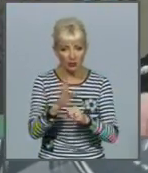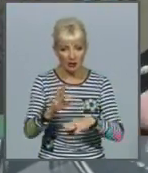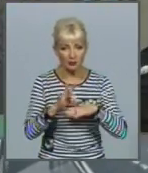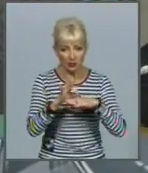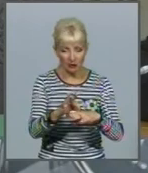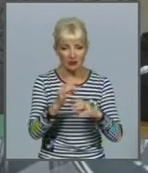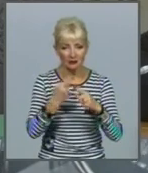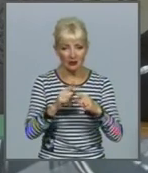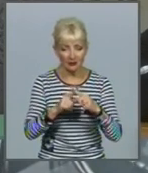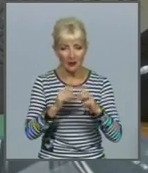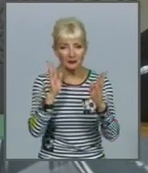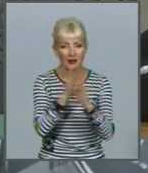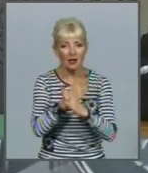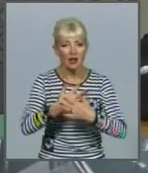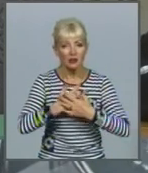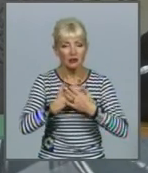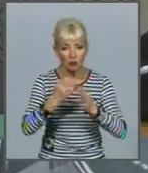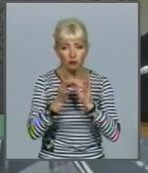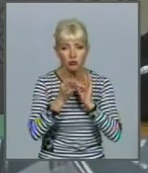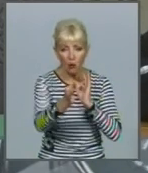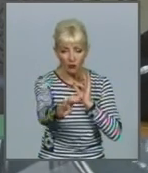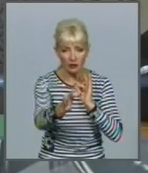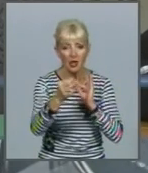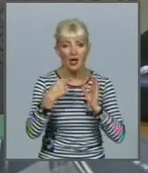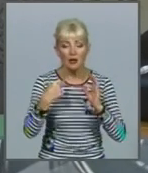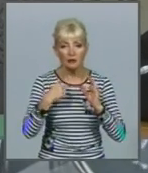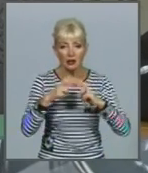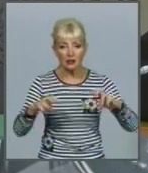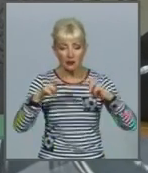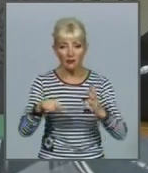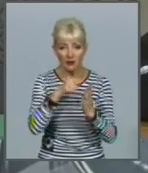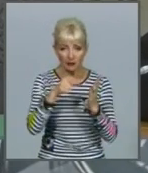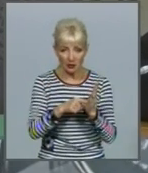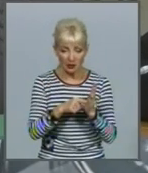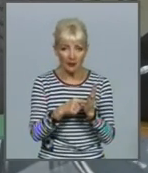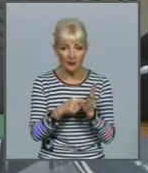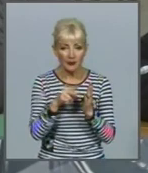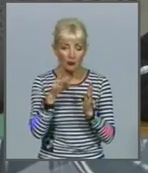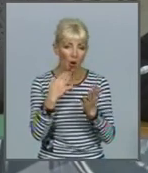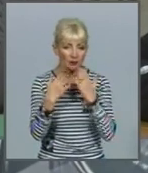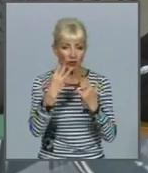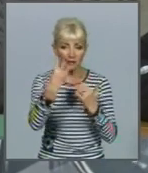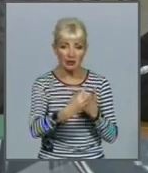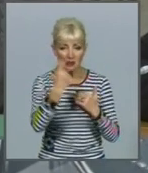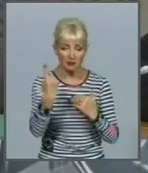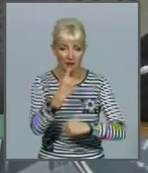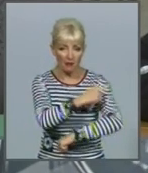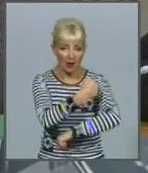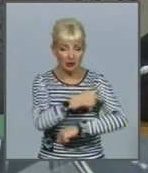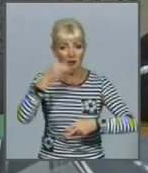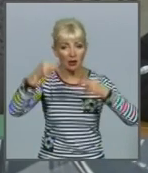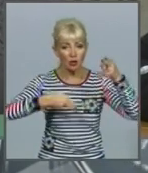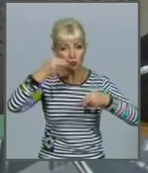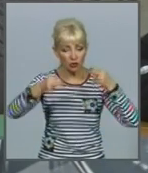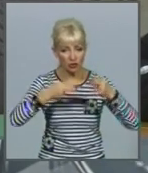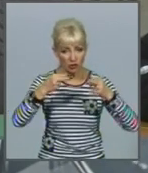Ми розглядаємо питання стосовно 31-ї лікарні хірургічного корпусу, якщо це в цьому буде